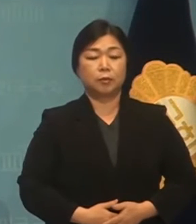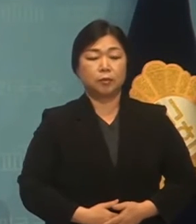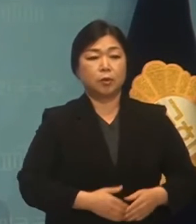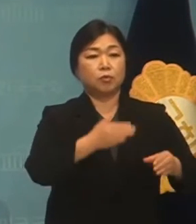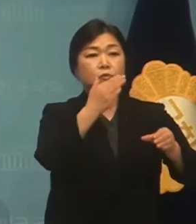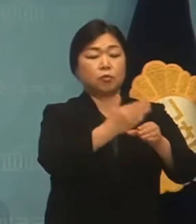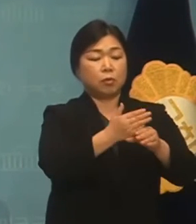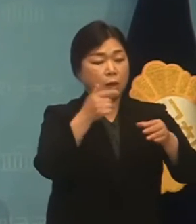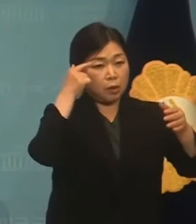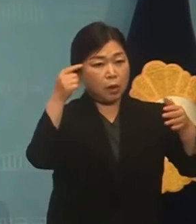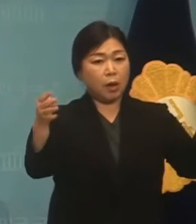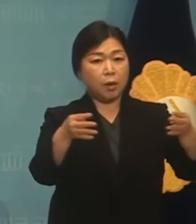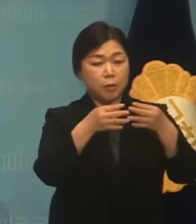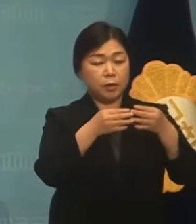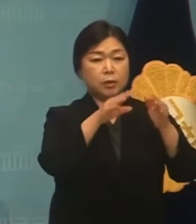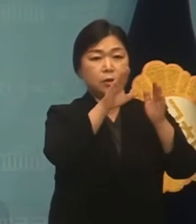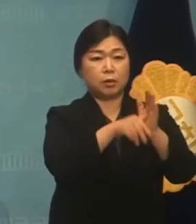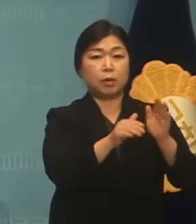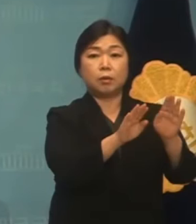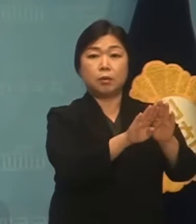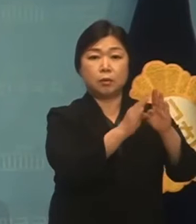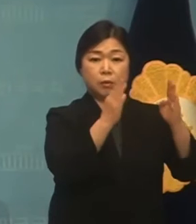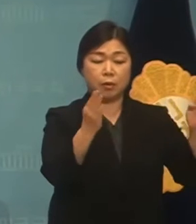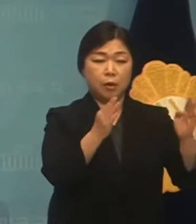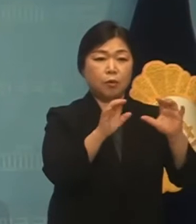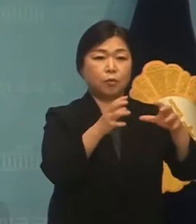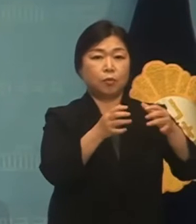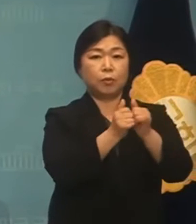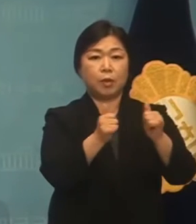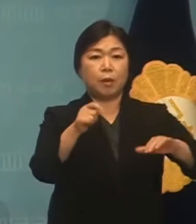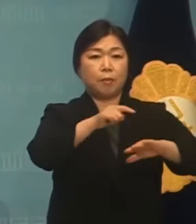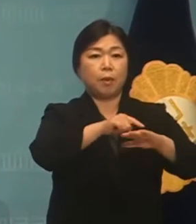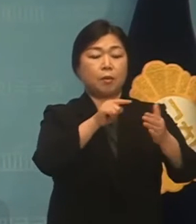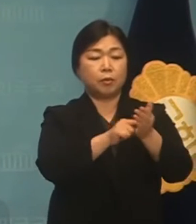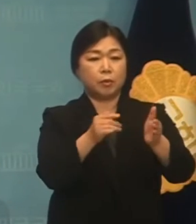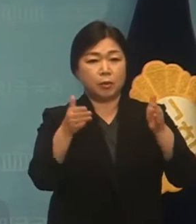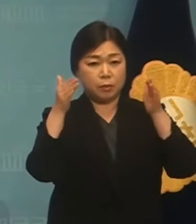중도 합리 시대를 열어 국민의 마음속으로 가겠습니다.